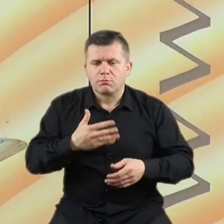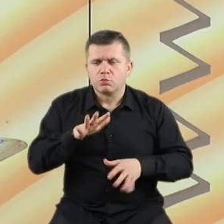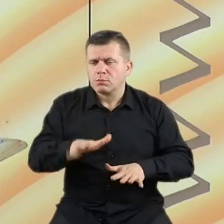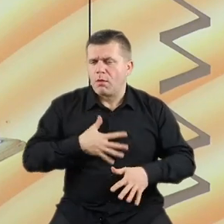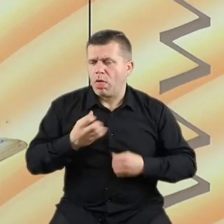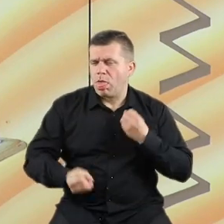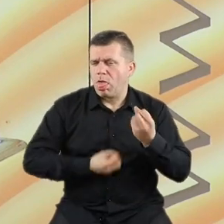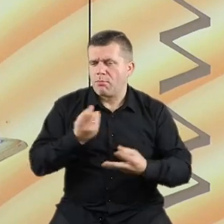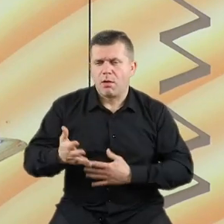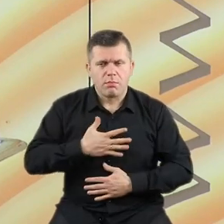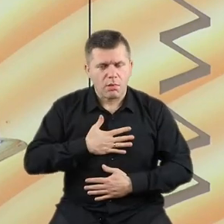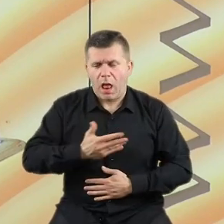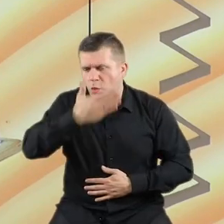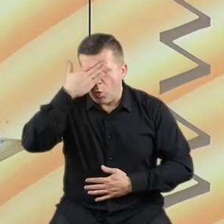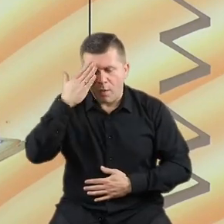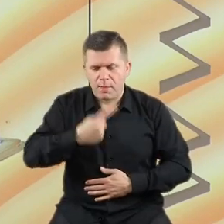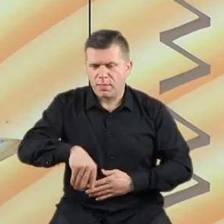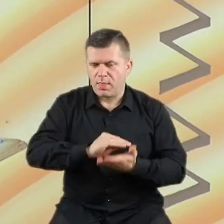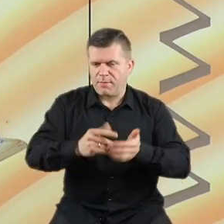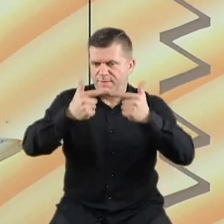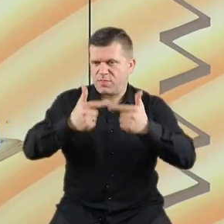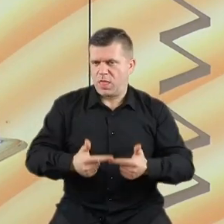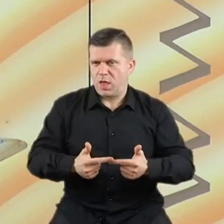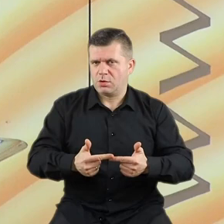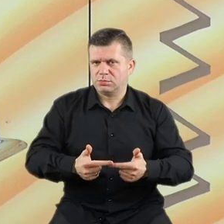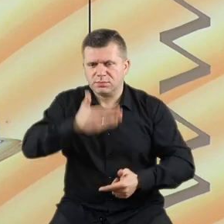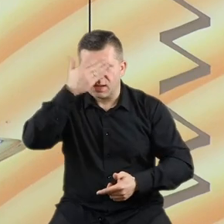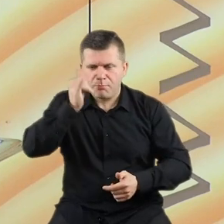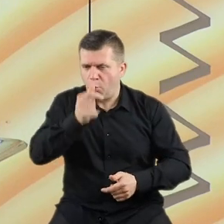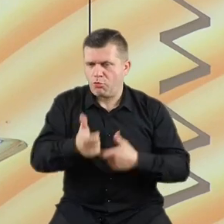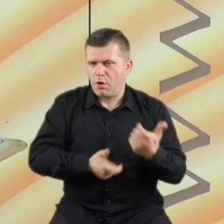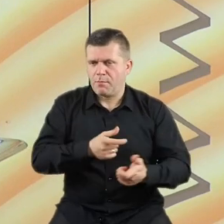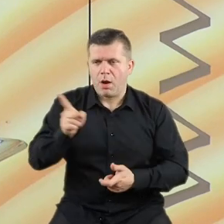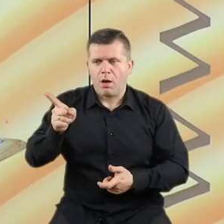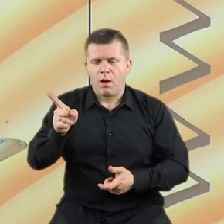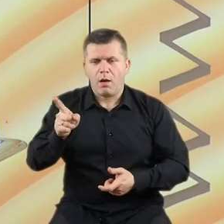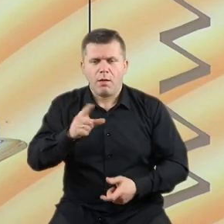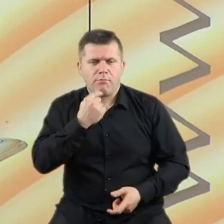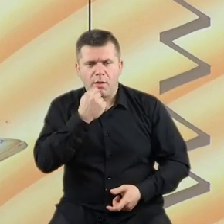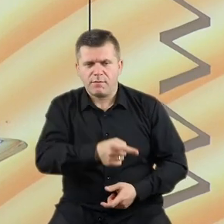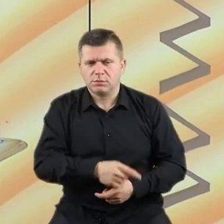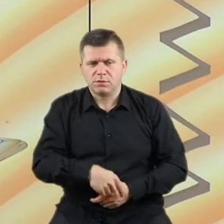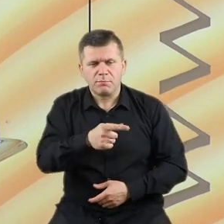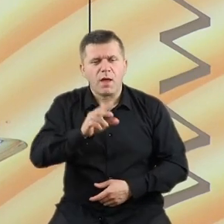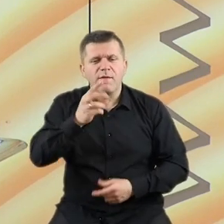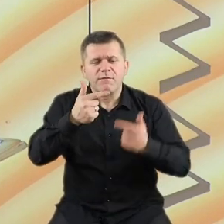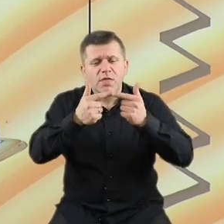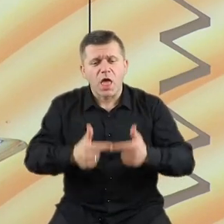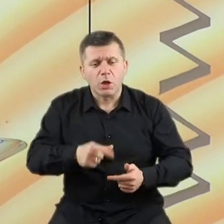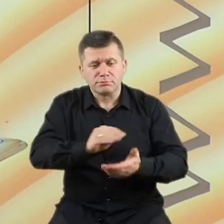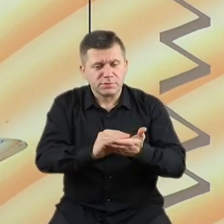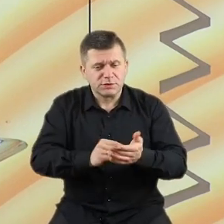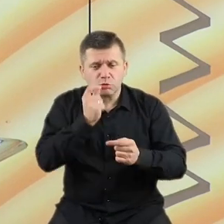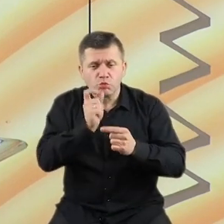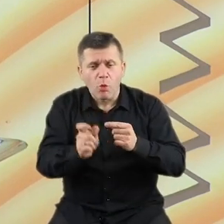emocji, a nie umiem napisać z nich wiersza. Jestem gotowy, żeby napisać wiersz, ale nie umiem napisać z nich wiersza. A ten poeta powiedział, słuchaj, bo wiersze się pisze